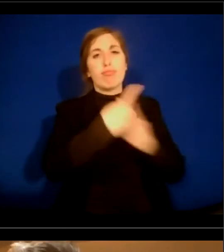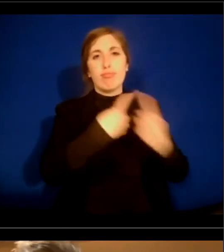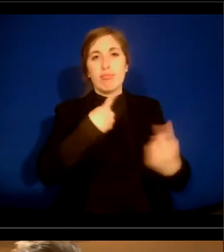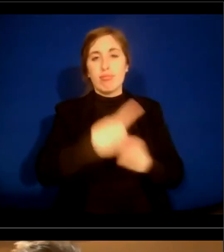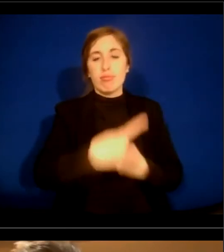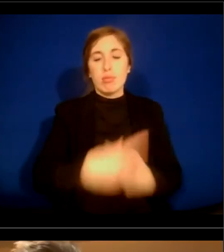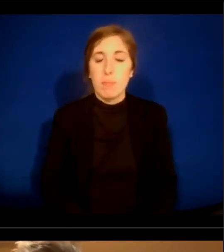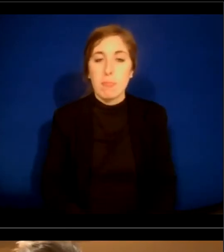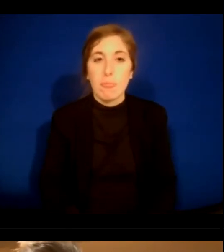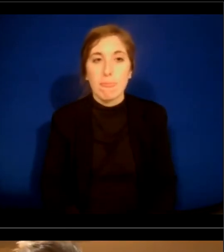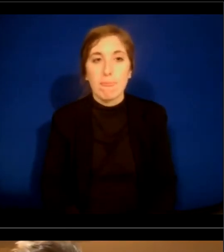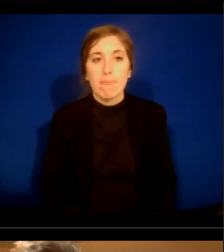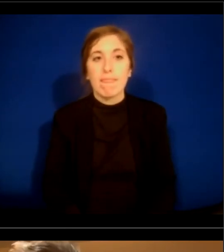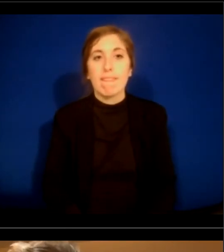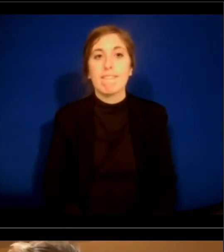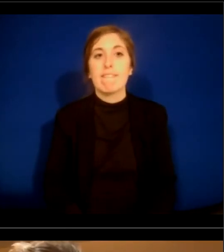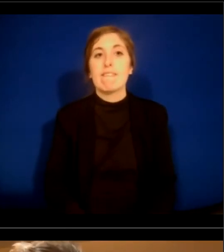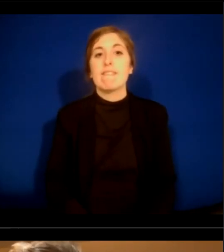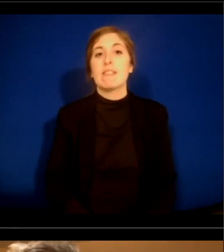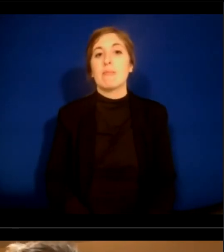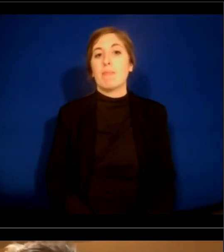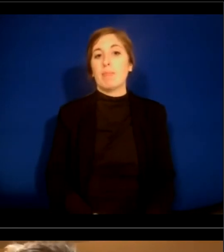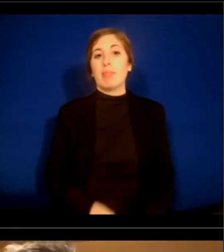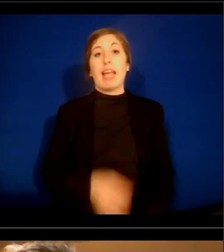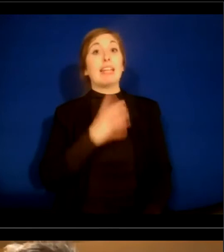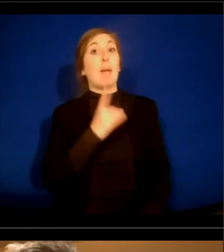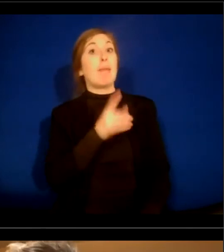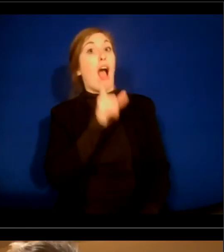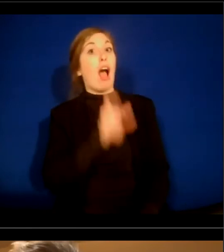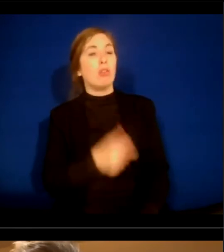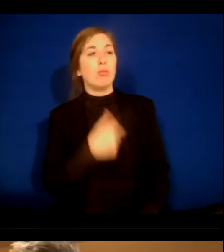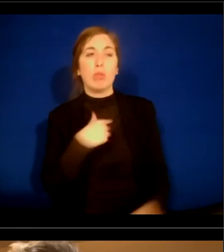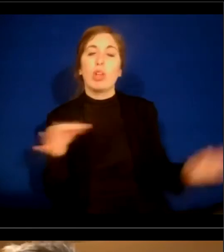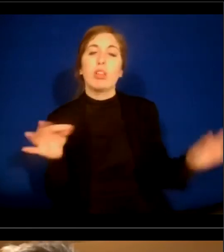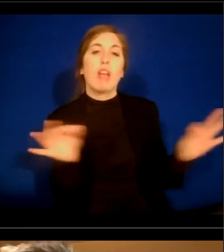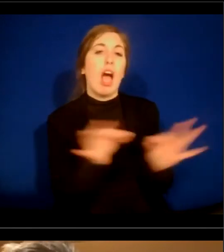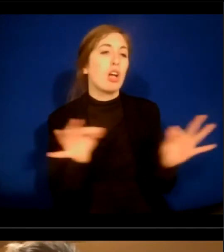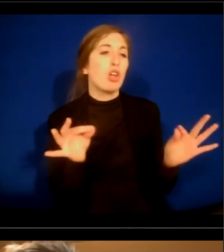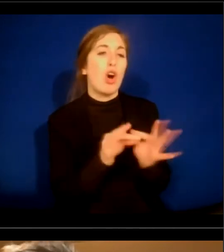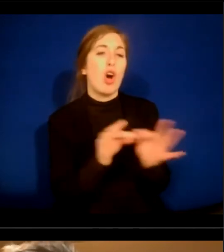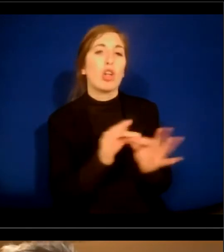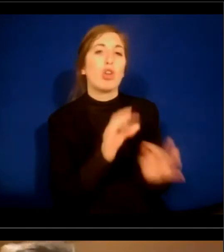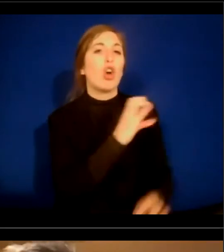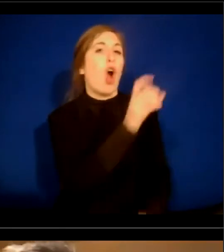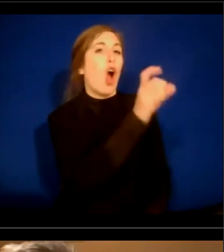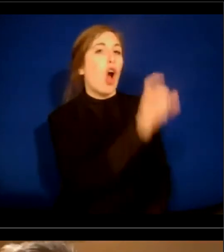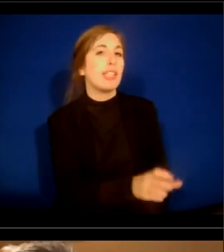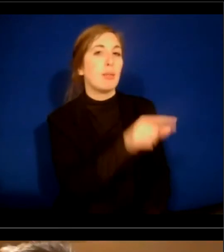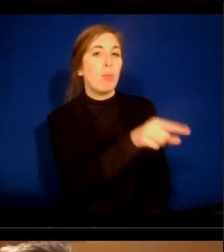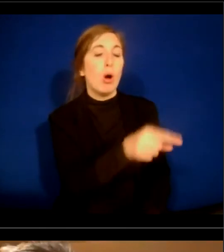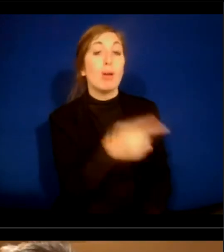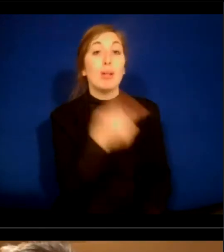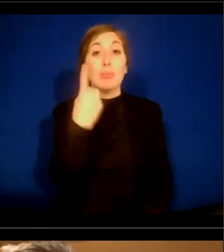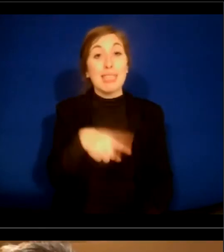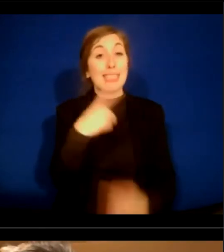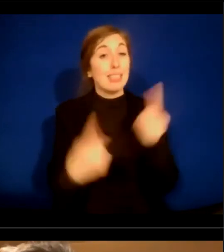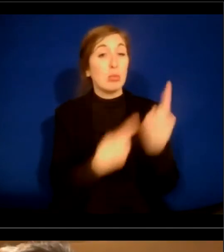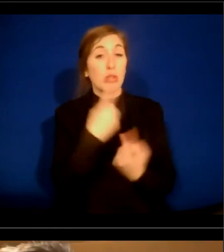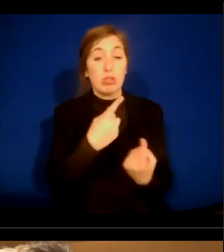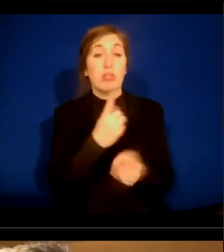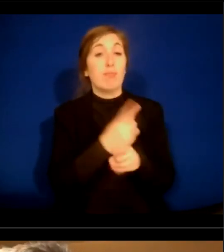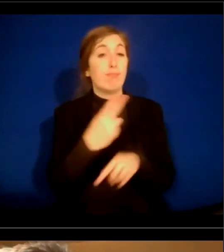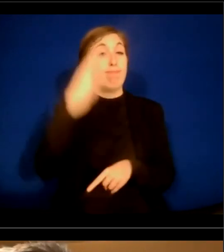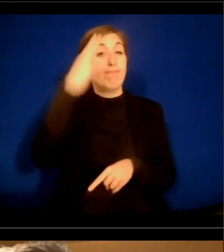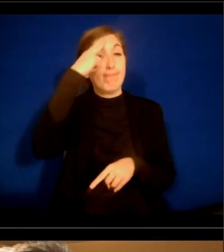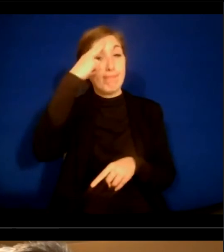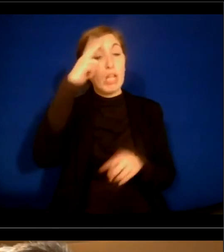un collega che dice: io sono uno psicoterapeuta, voglio dare una mano, che posso fare, no? Quindi anche semplici linee guida che possano un